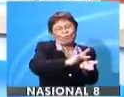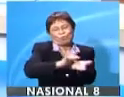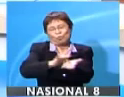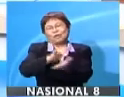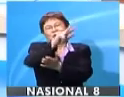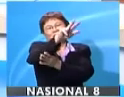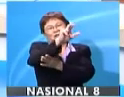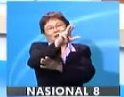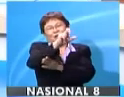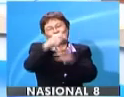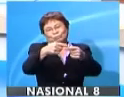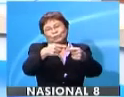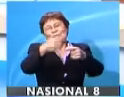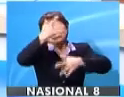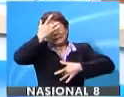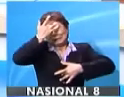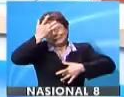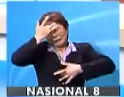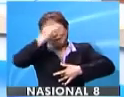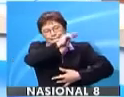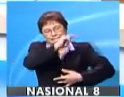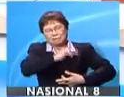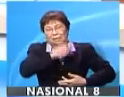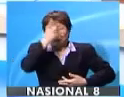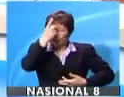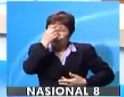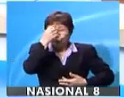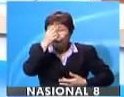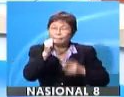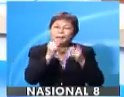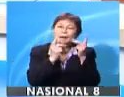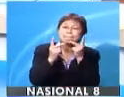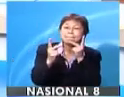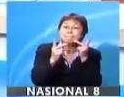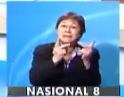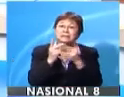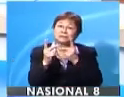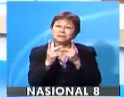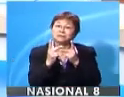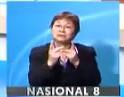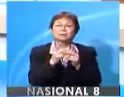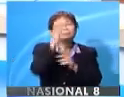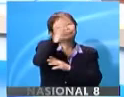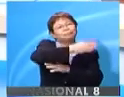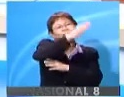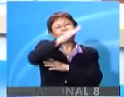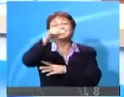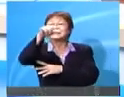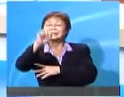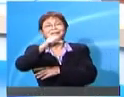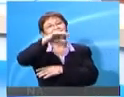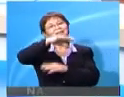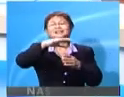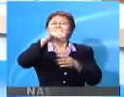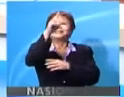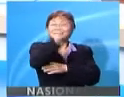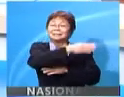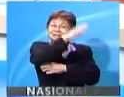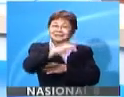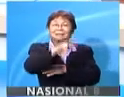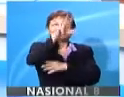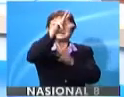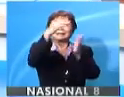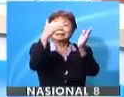bagi 30 jenis penyakit. Menterinya Datuk Seri Dr. S. Subramaniam berkata pemansuhan GST terhadap 3,000